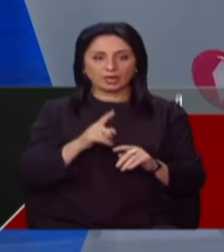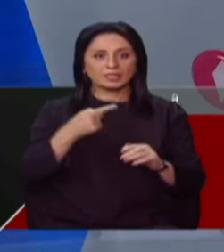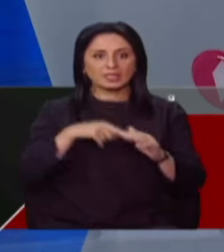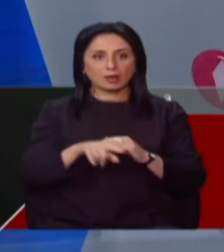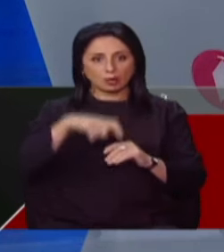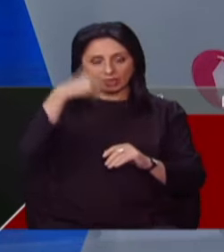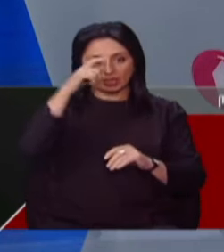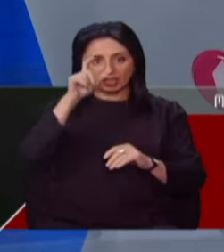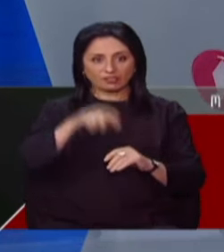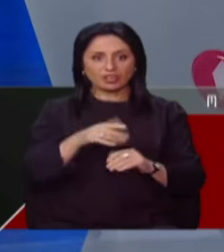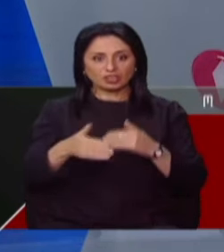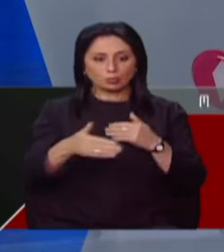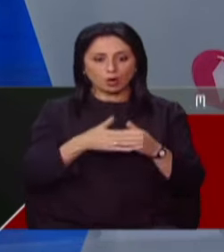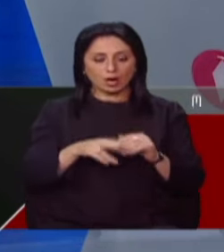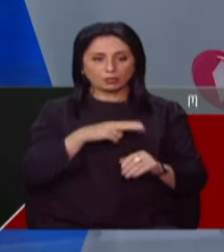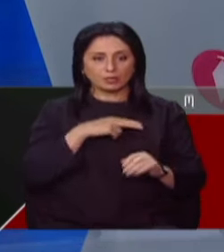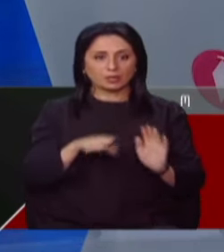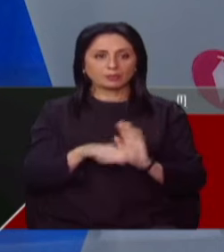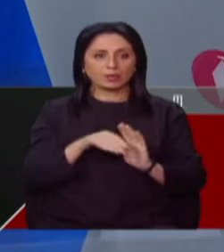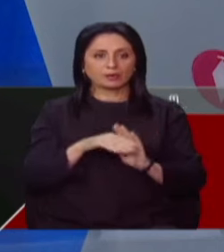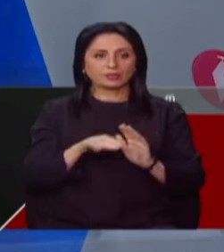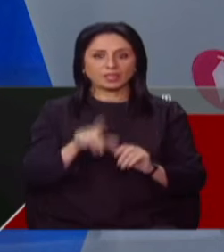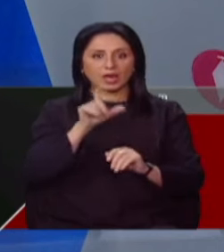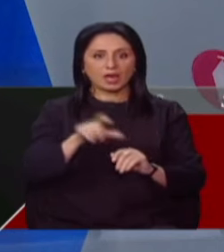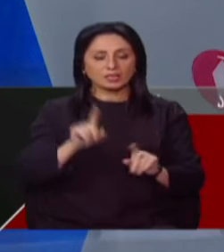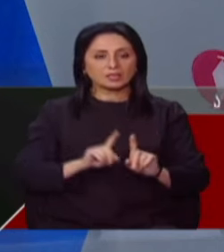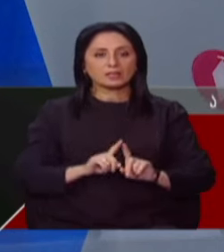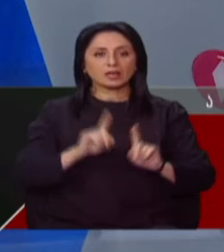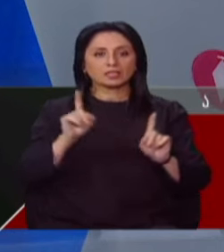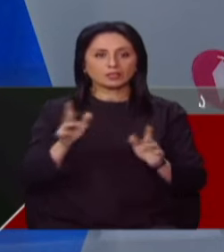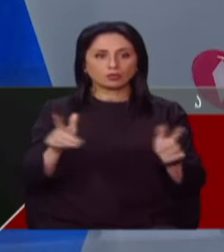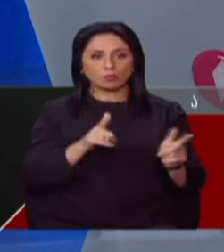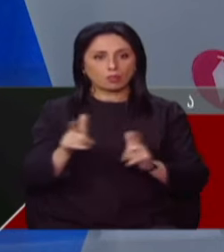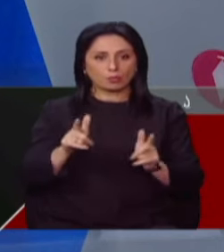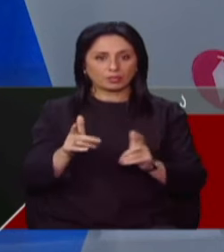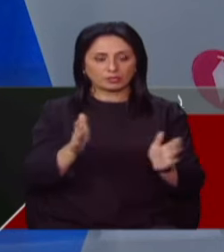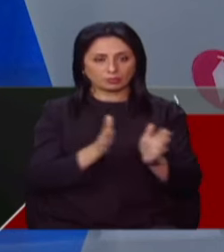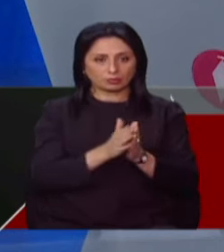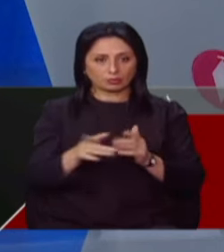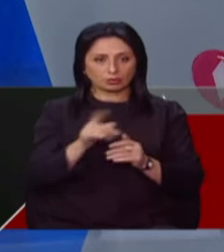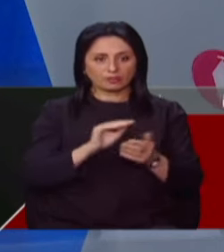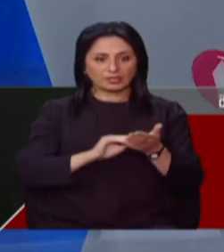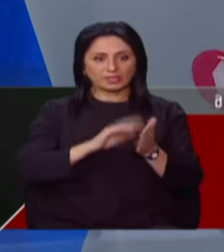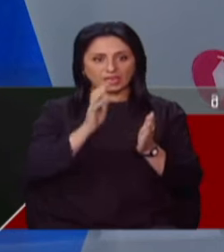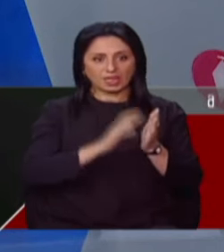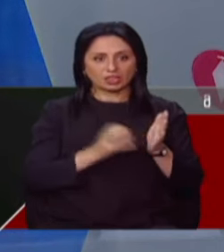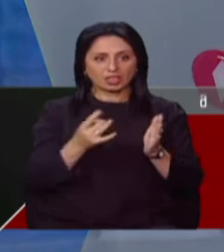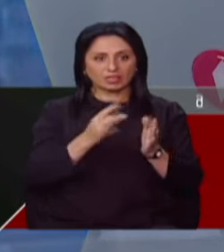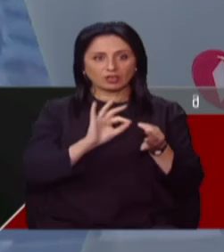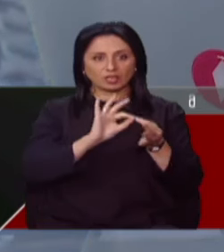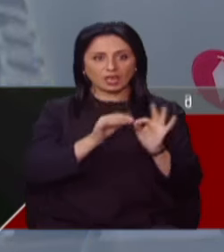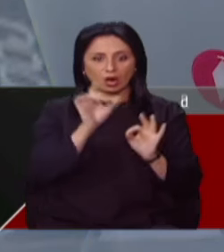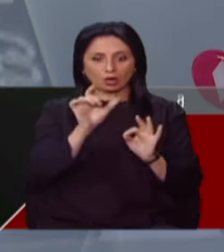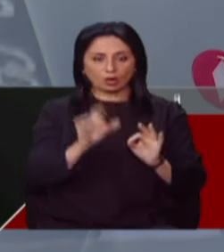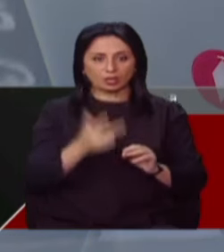გამოც ბიძინა ივანიშვილი მოახლოებულ საპარლამენტო არჩევნებზე ამომრჩევლებს განსაკუთრებული მობილიზებისკენ მოუწოდებს. წერილში კიდევ ერთხელ